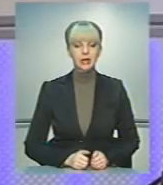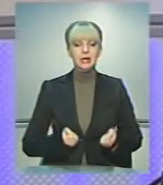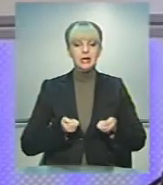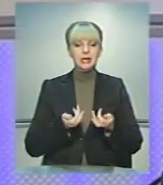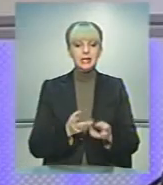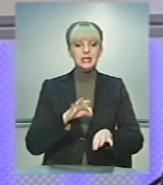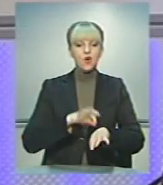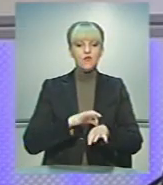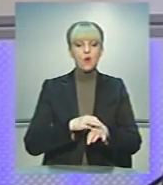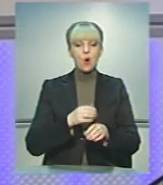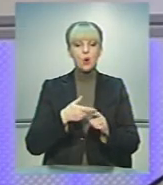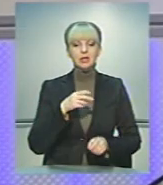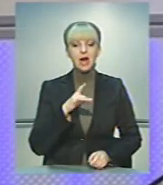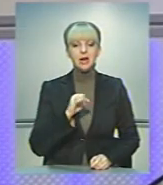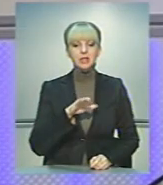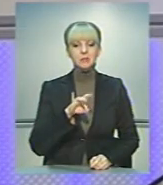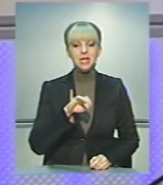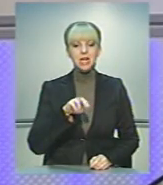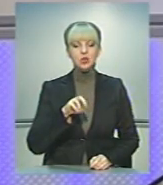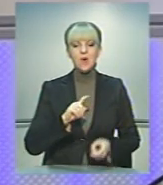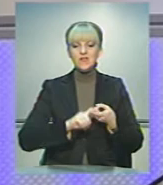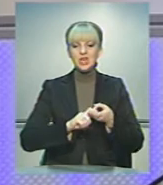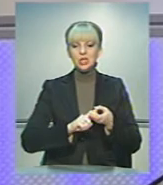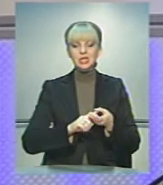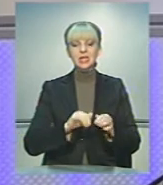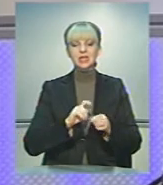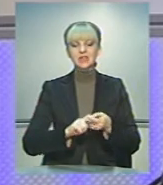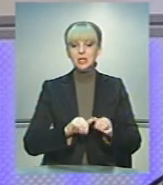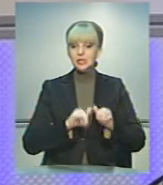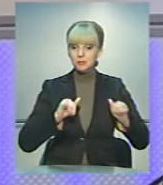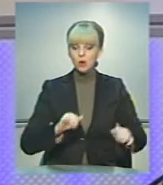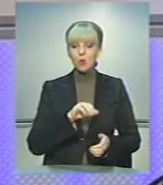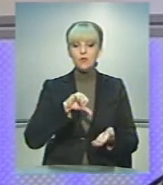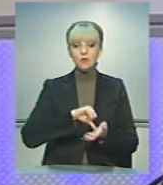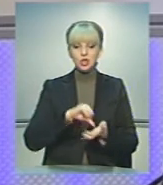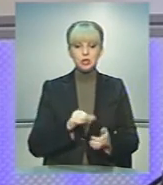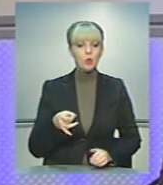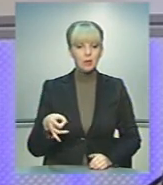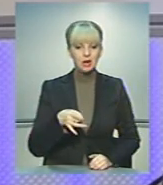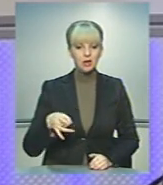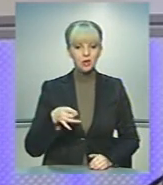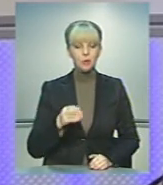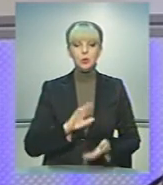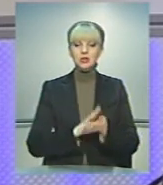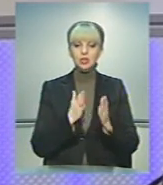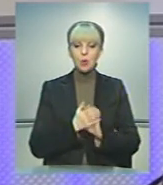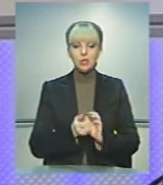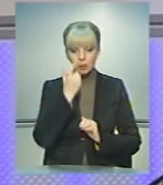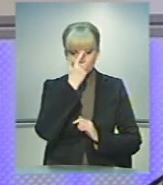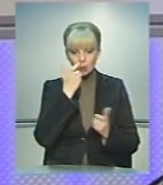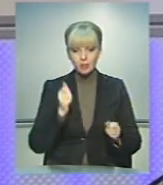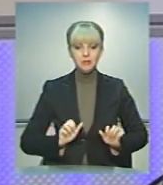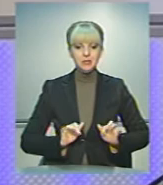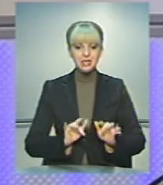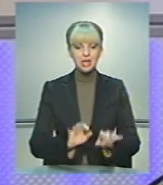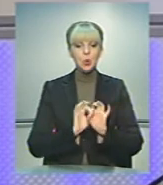Кількість хворих на гострі респіраторні вірусні інфекції збільшилася і у Вижницькому районі. Про ситуацію та попереджувальні